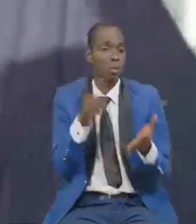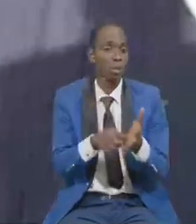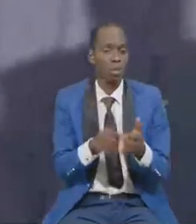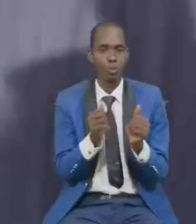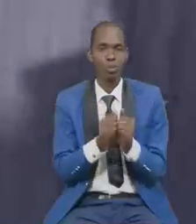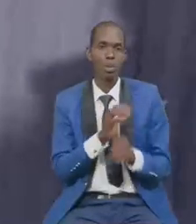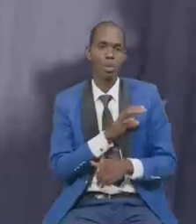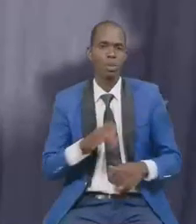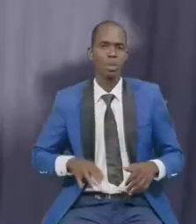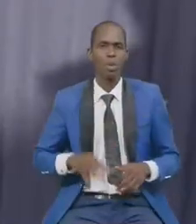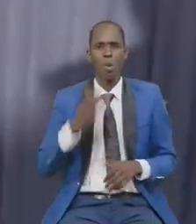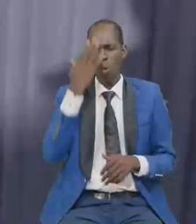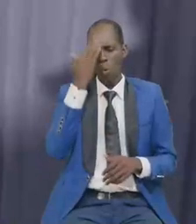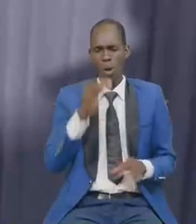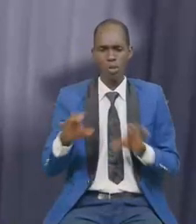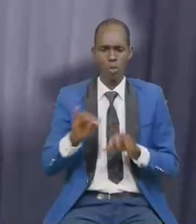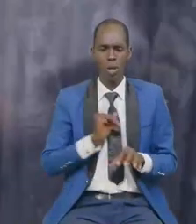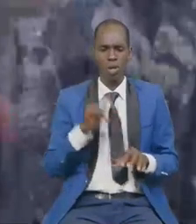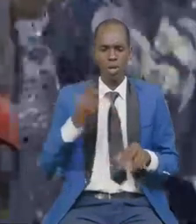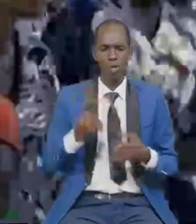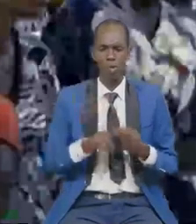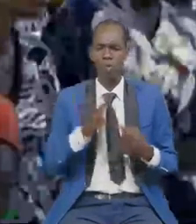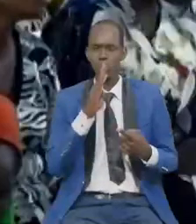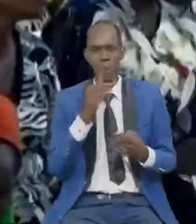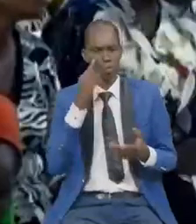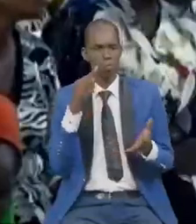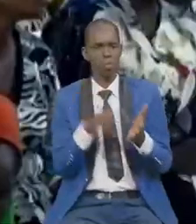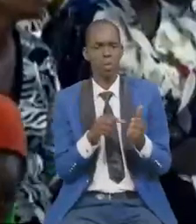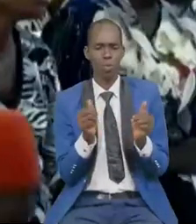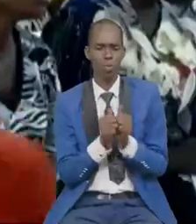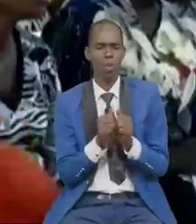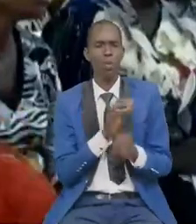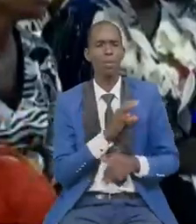Pourquoi je dois m'identifier à Christ?